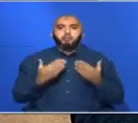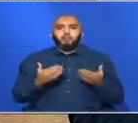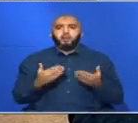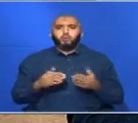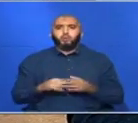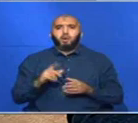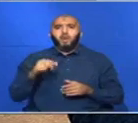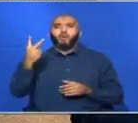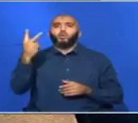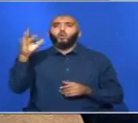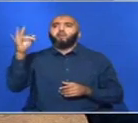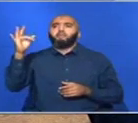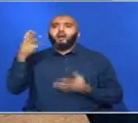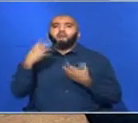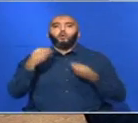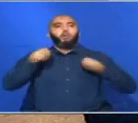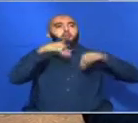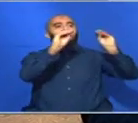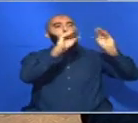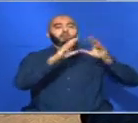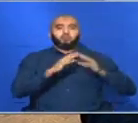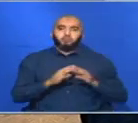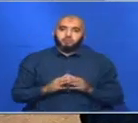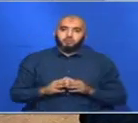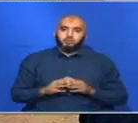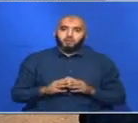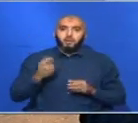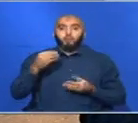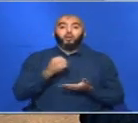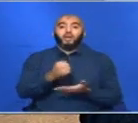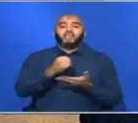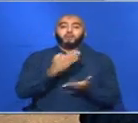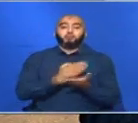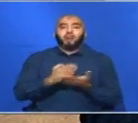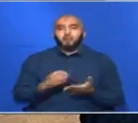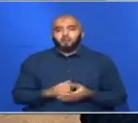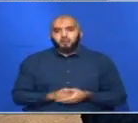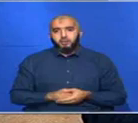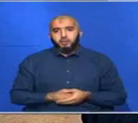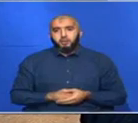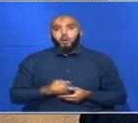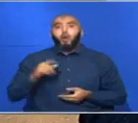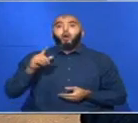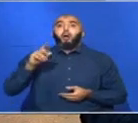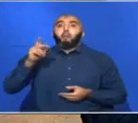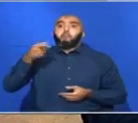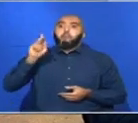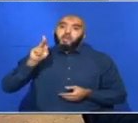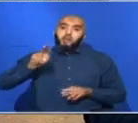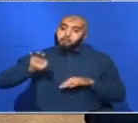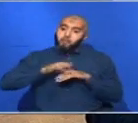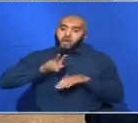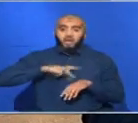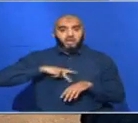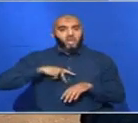انهم يريدون تقسيم المال واحد الاخوه من اخوه